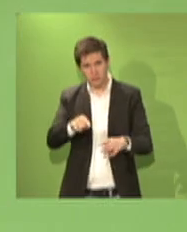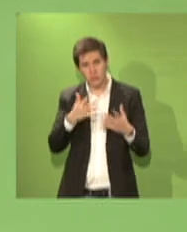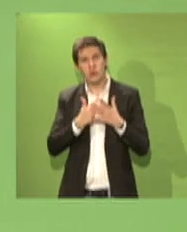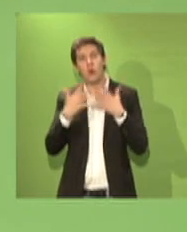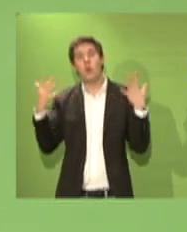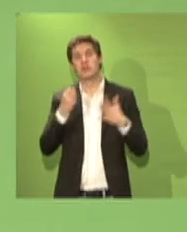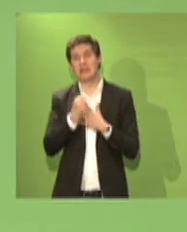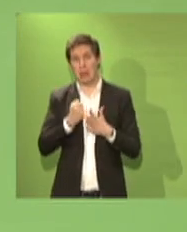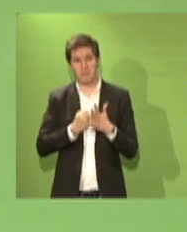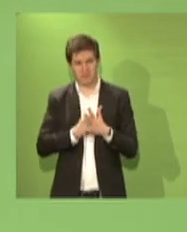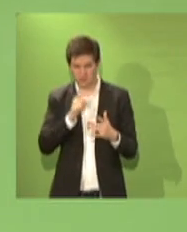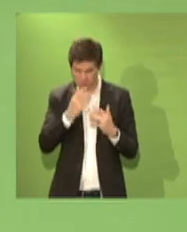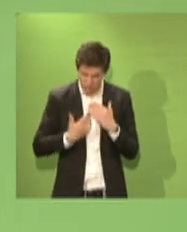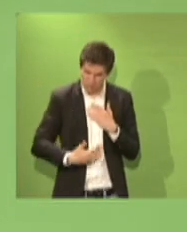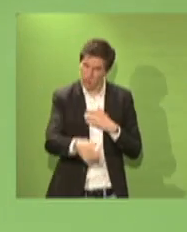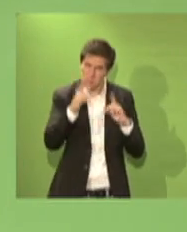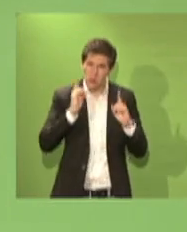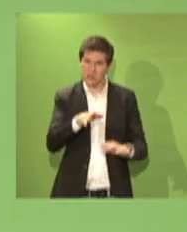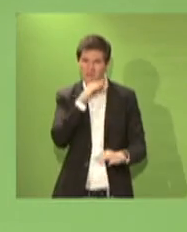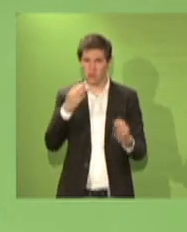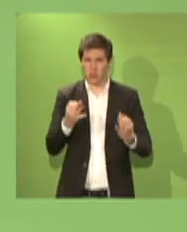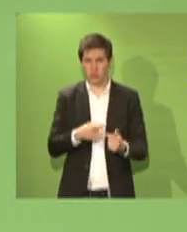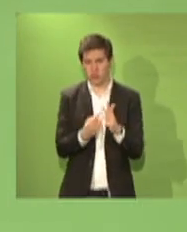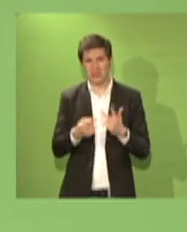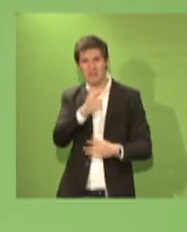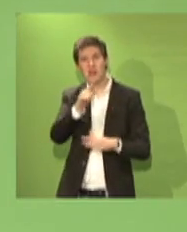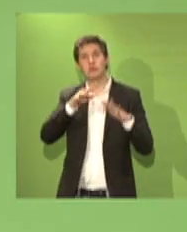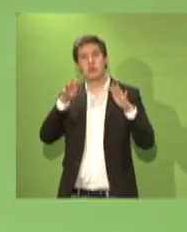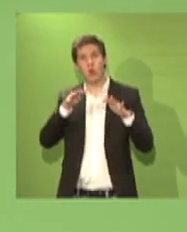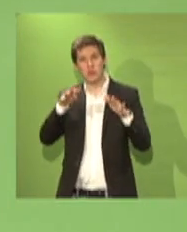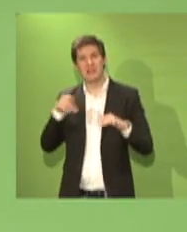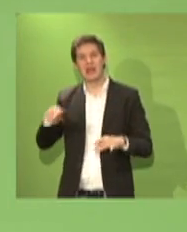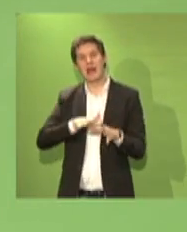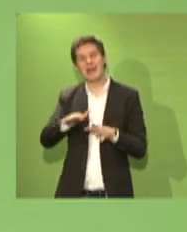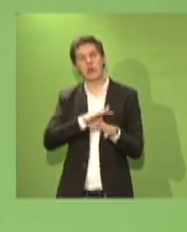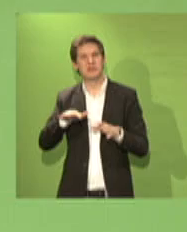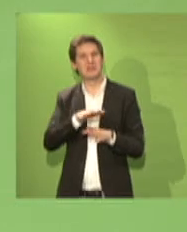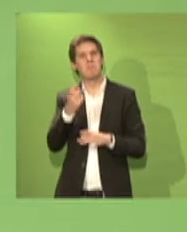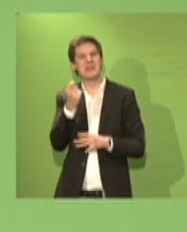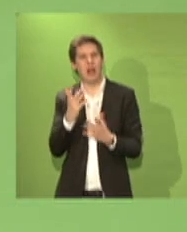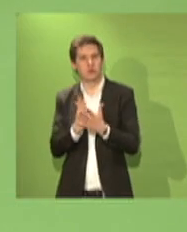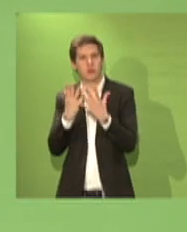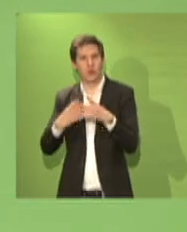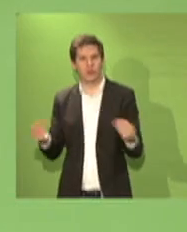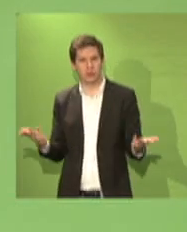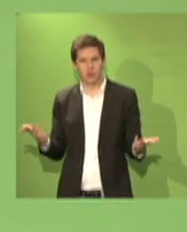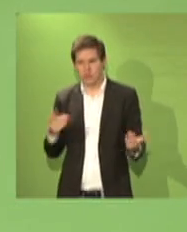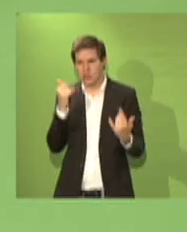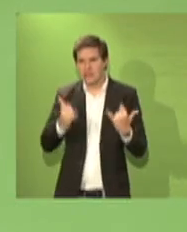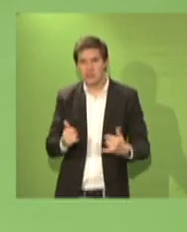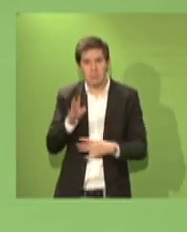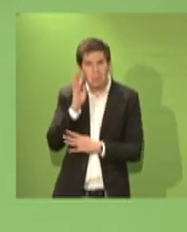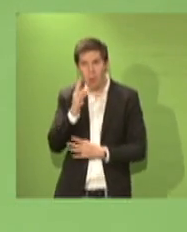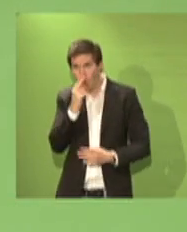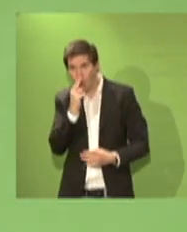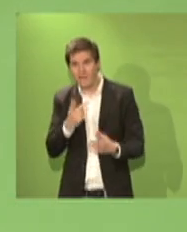Kampf in den nächsten Monaten und Jahren sein. 2019 laufen die Regionalisierungsmittel, Entflechtungsmittel aus und bisher ist noch gar nicht klar, ob der